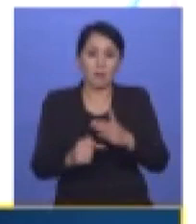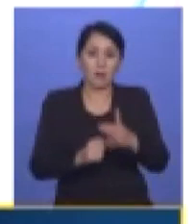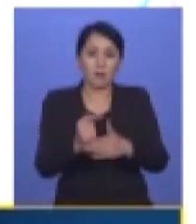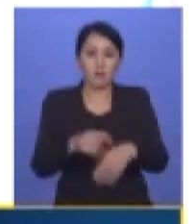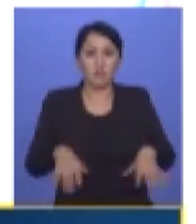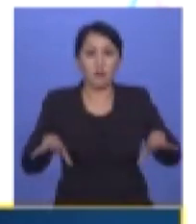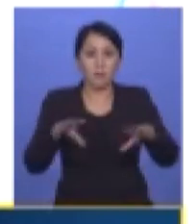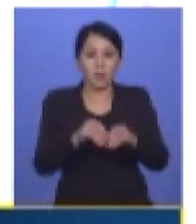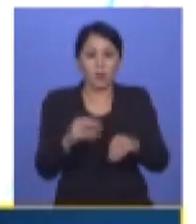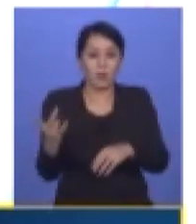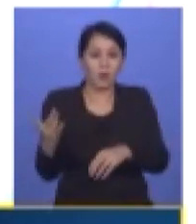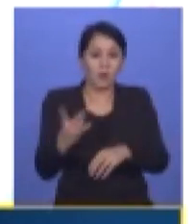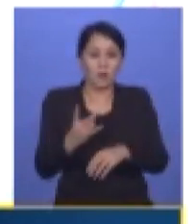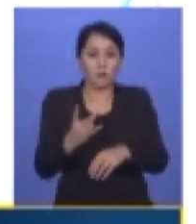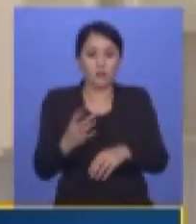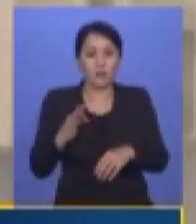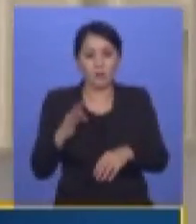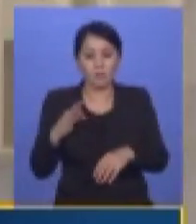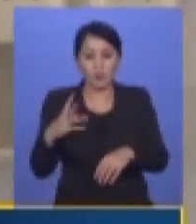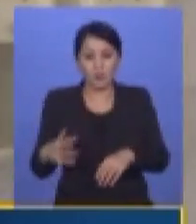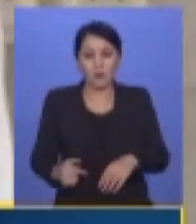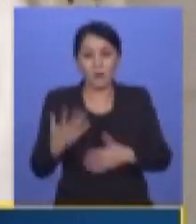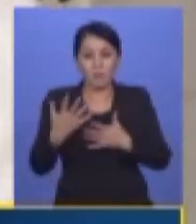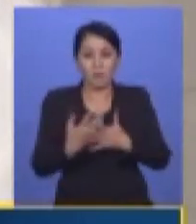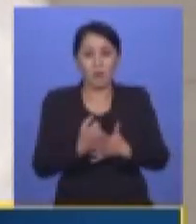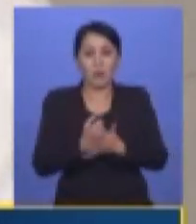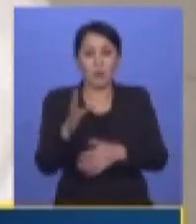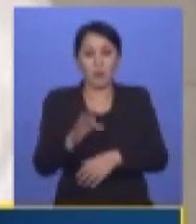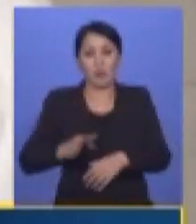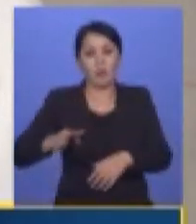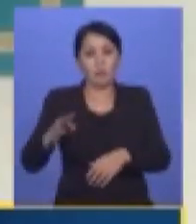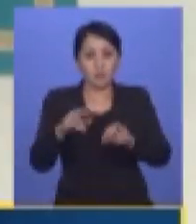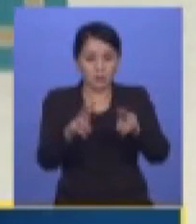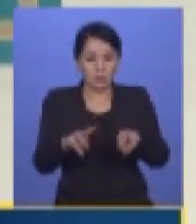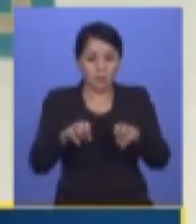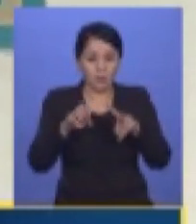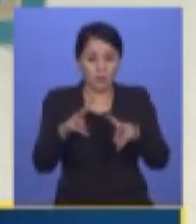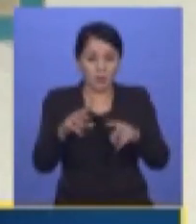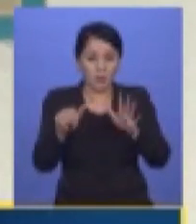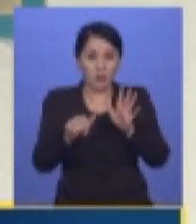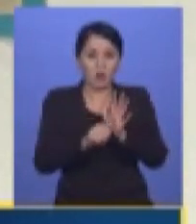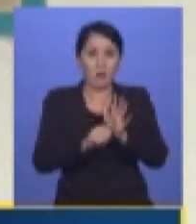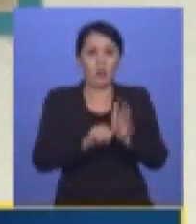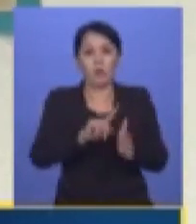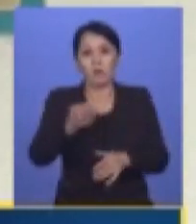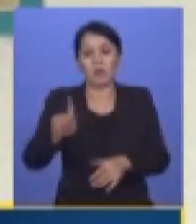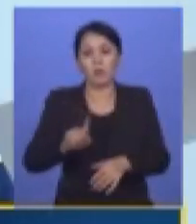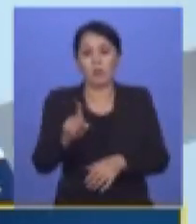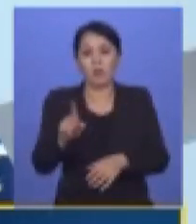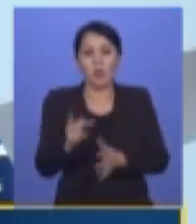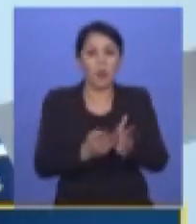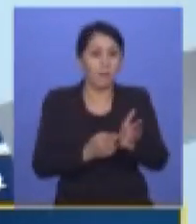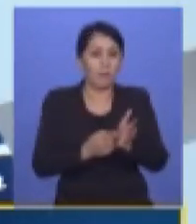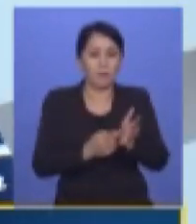барлық қажетті шараларды жасап, қызды аман алып қалыпты. Кейін іске облыстан келген мамандар кірісіп, 6 сағат бойы ота жасаған.